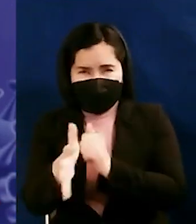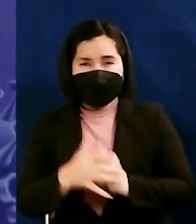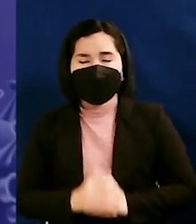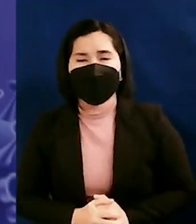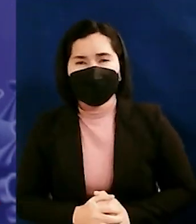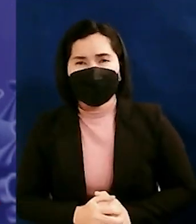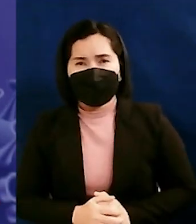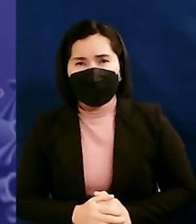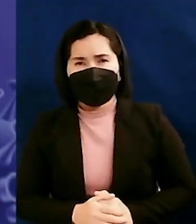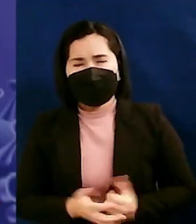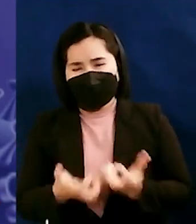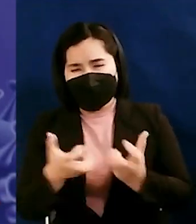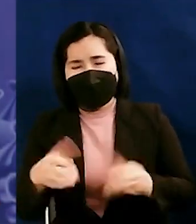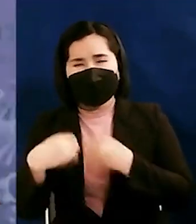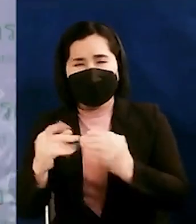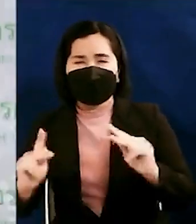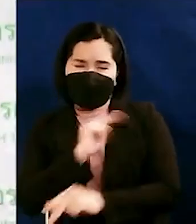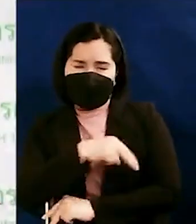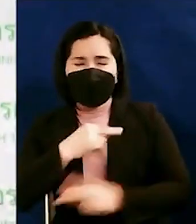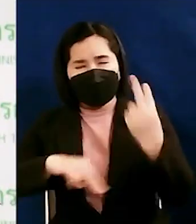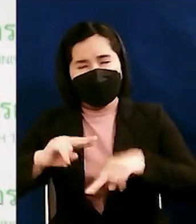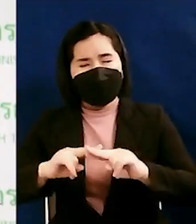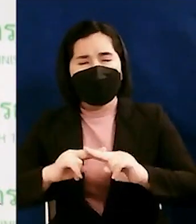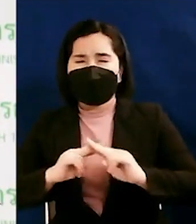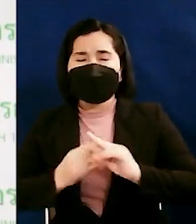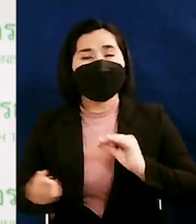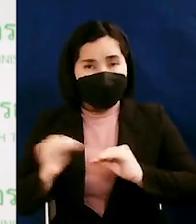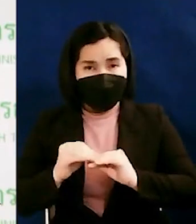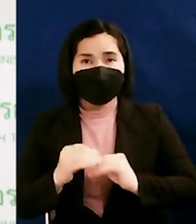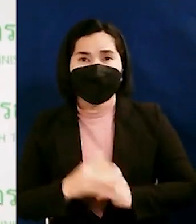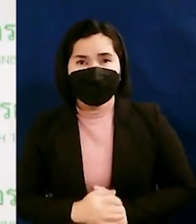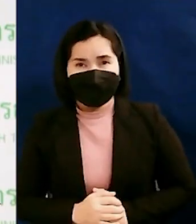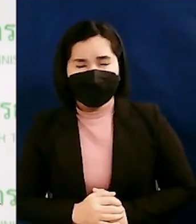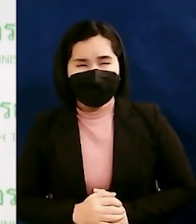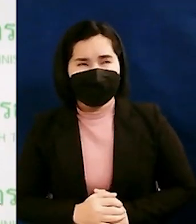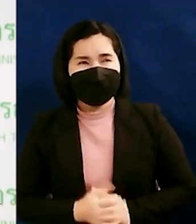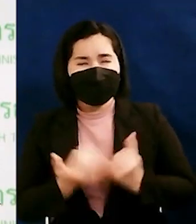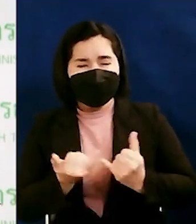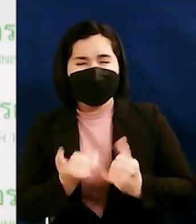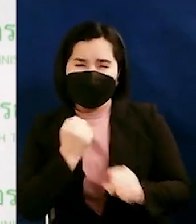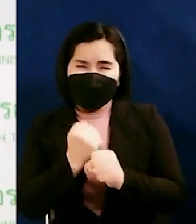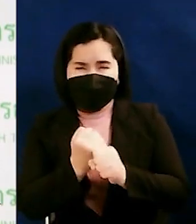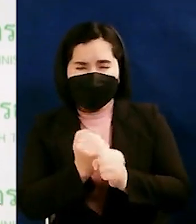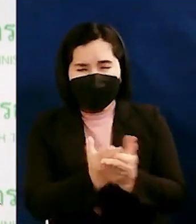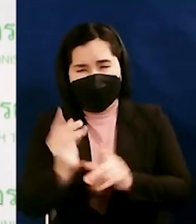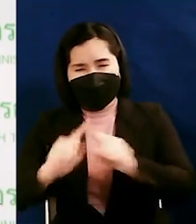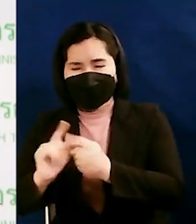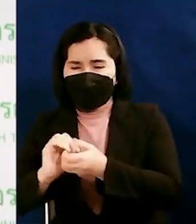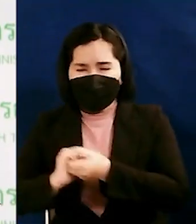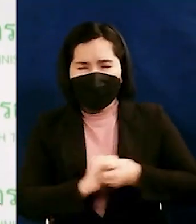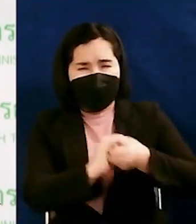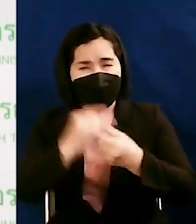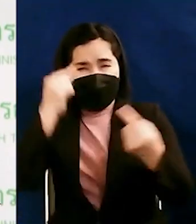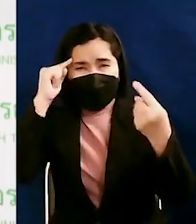ได้ทันเวลานะครับ ค่ะก็กำลังมีความร่วมมือกันอย่างเต็มที่นะคะเพื่อที่จะป